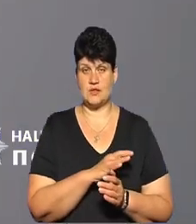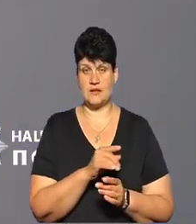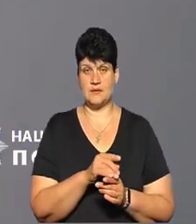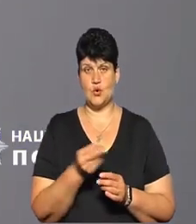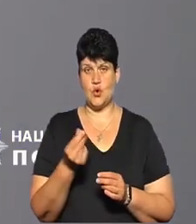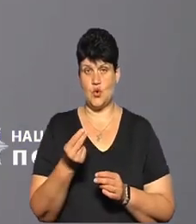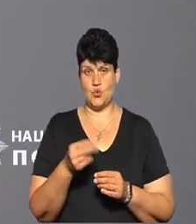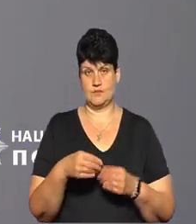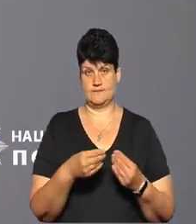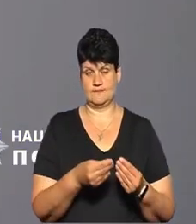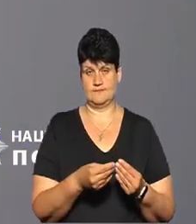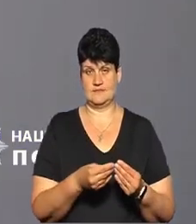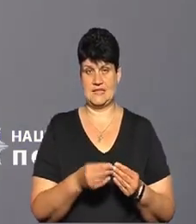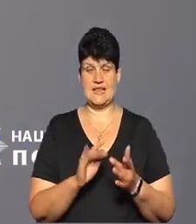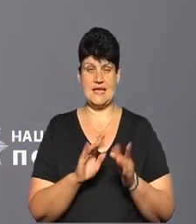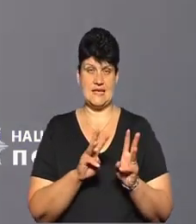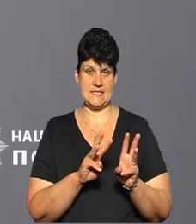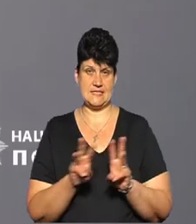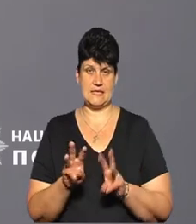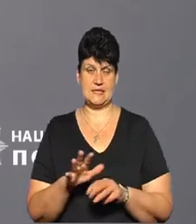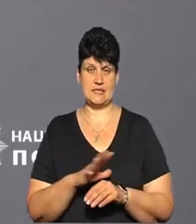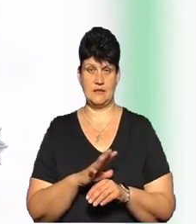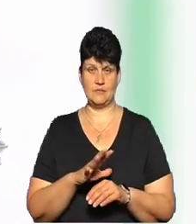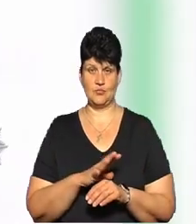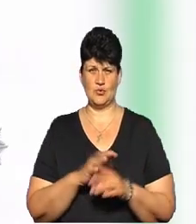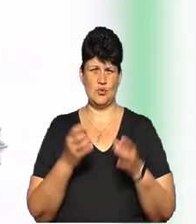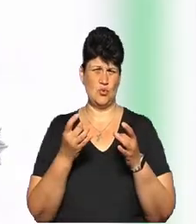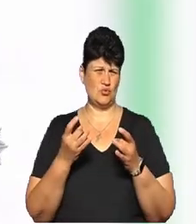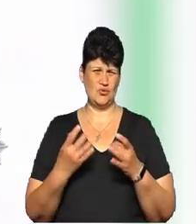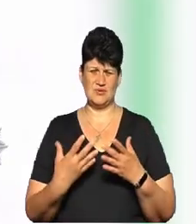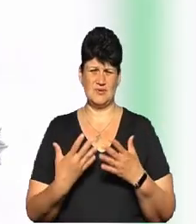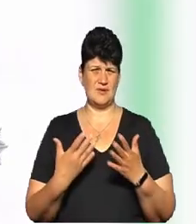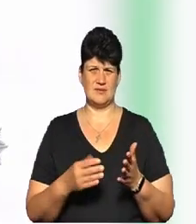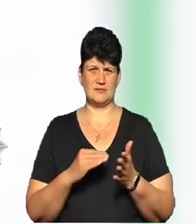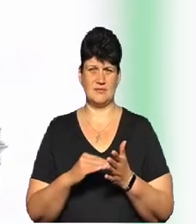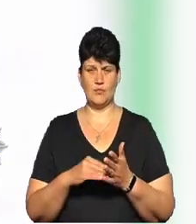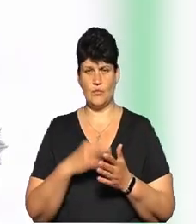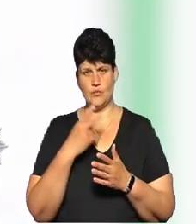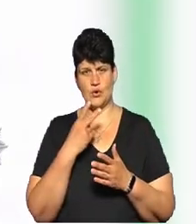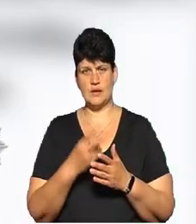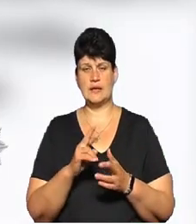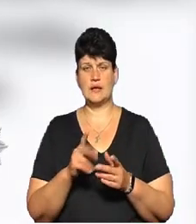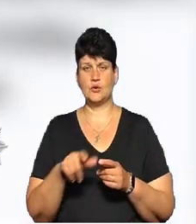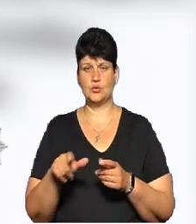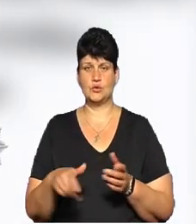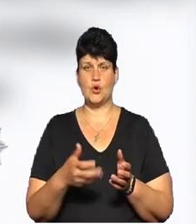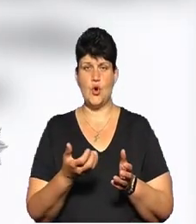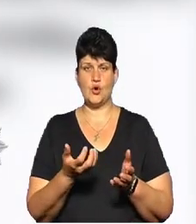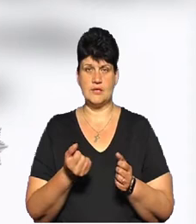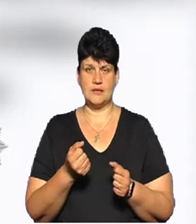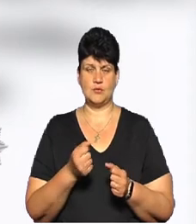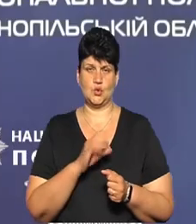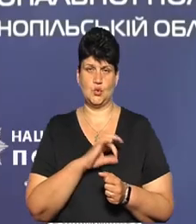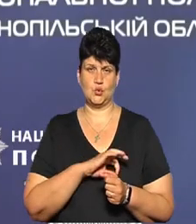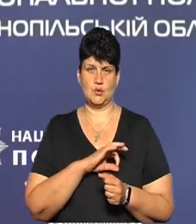кошти. На сайті була настроєний простенький скрипт, який ніби в реальному часі показує, як люди отримують пасивний дохід під виглядом торгівлі